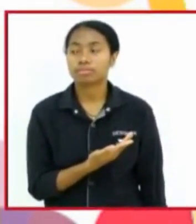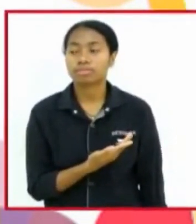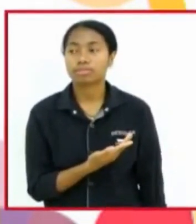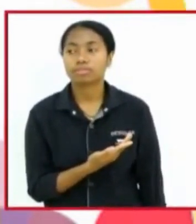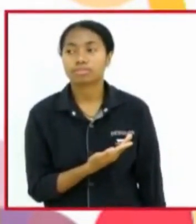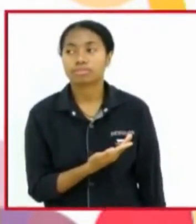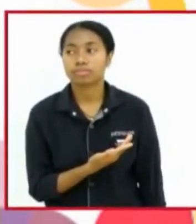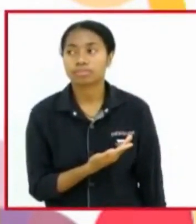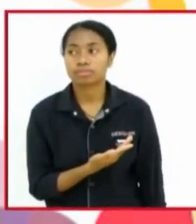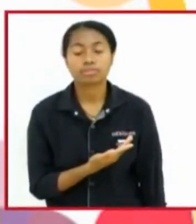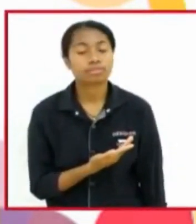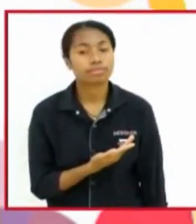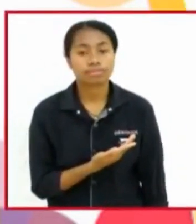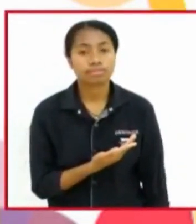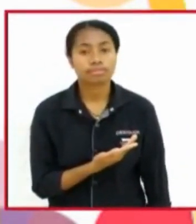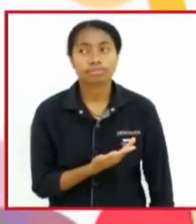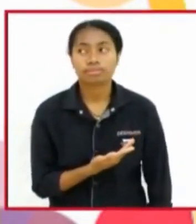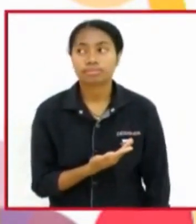ditawan